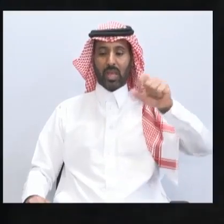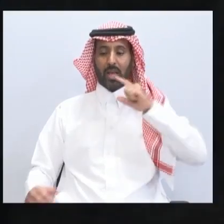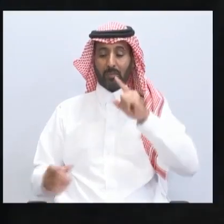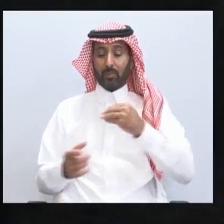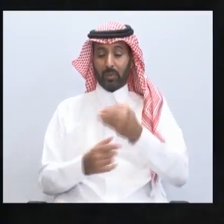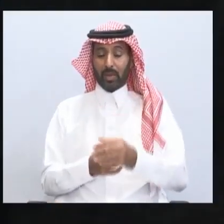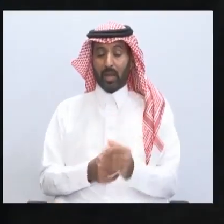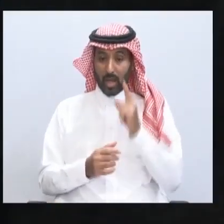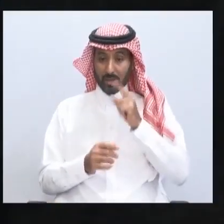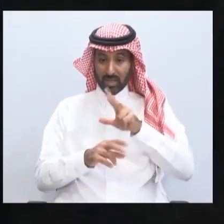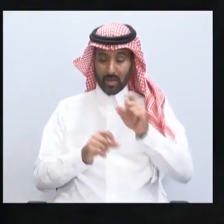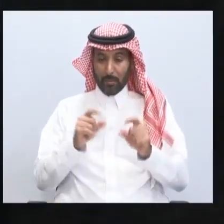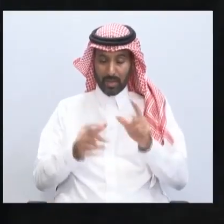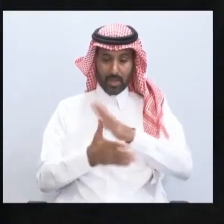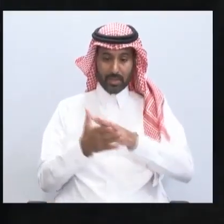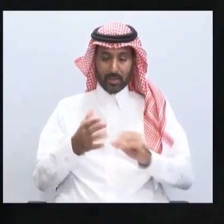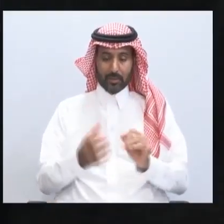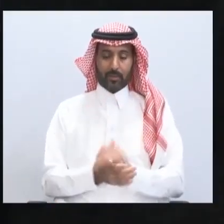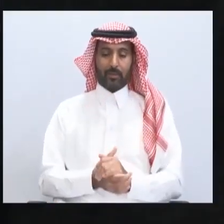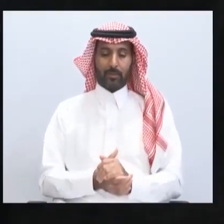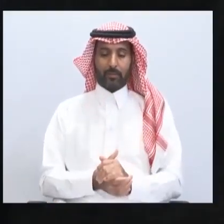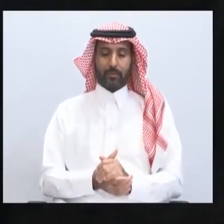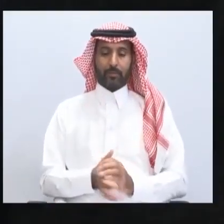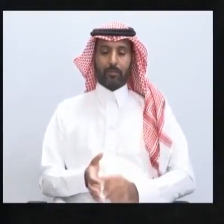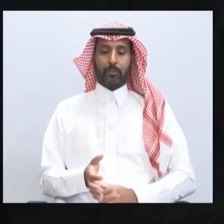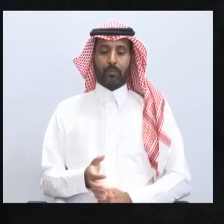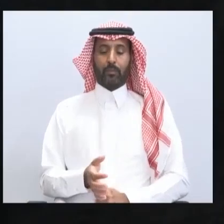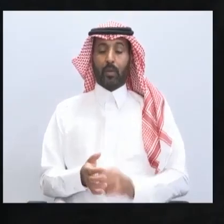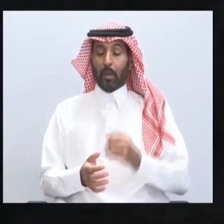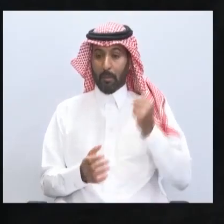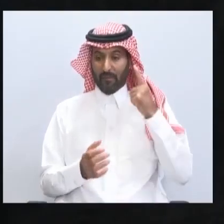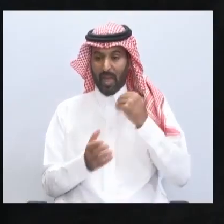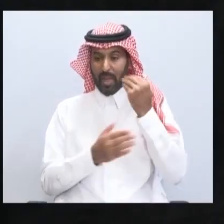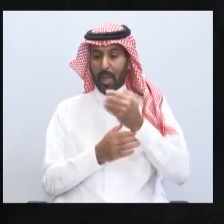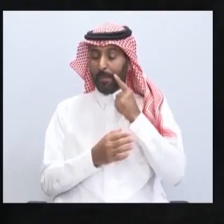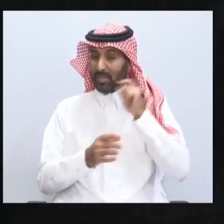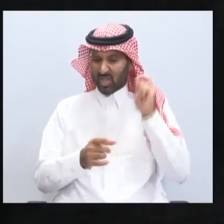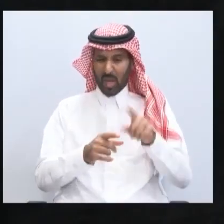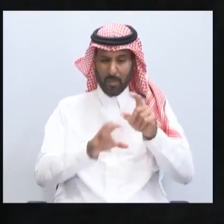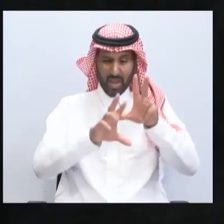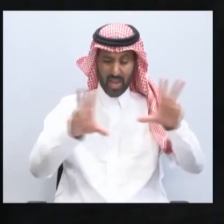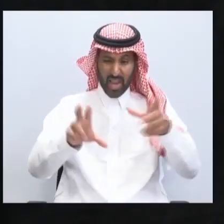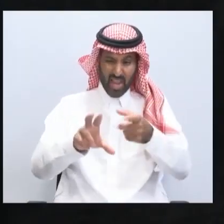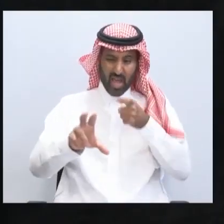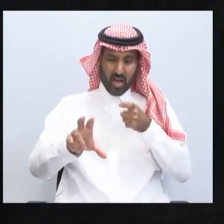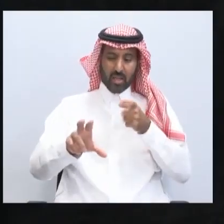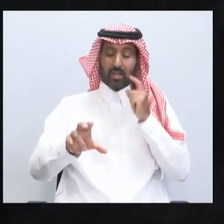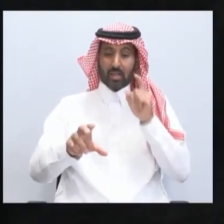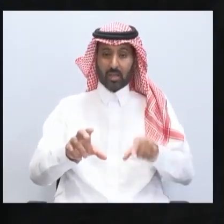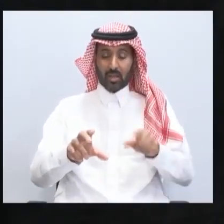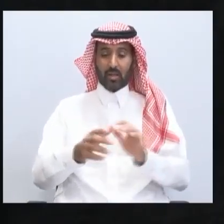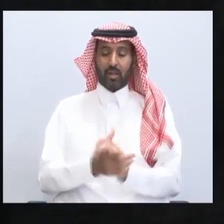عبر شبكه الانترنت من مفاهيم طعم النقرات طعم